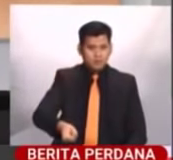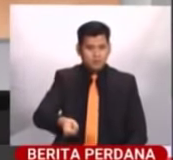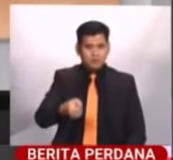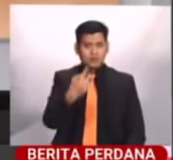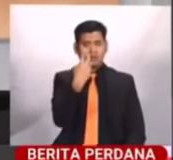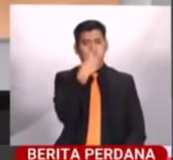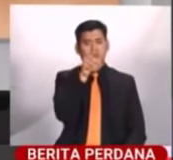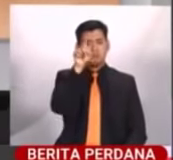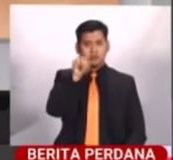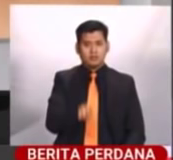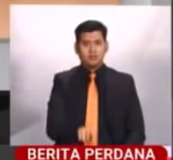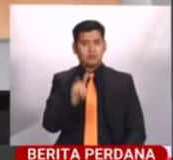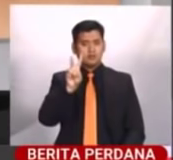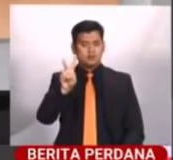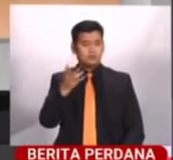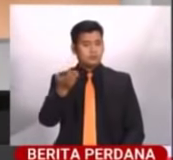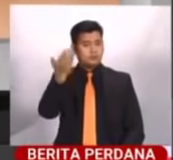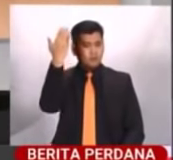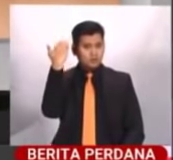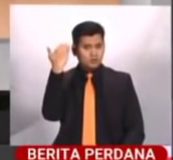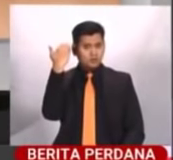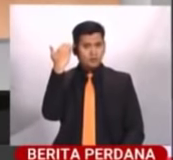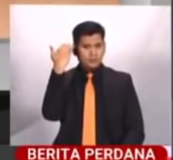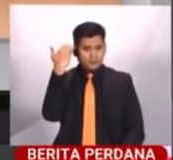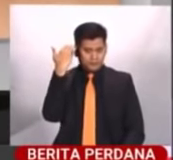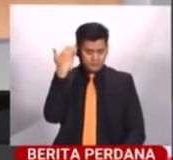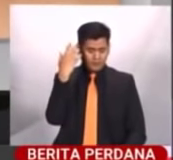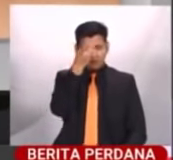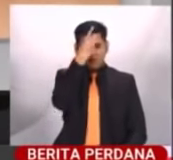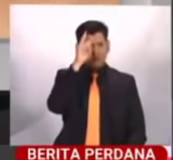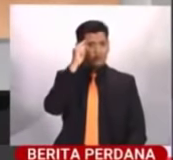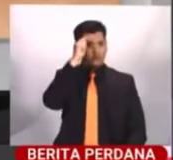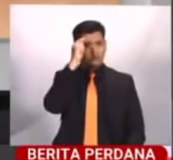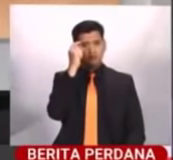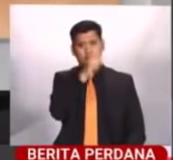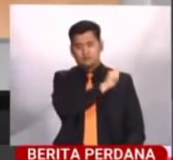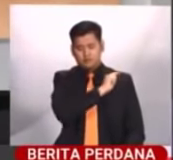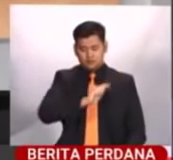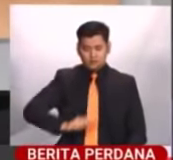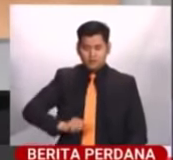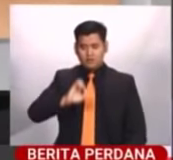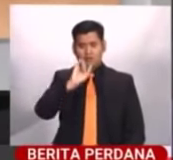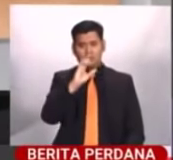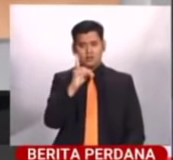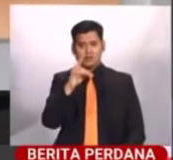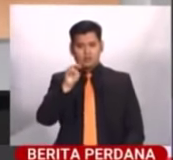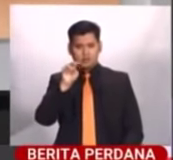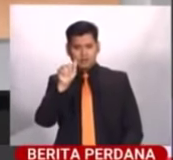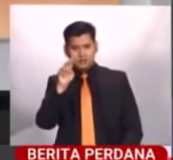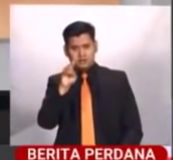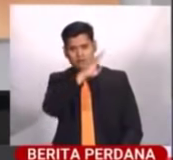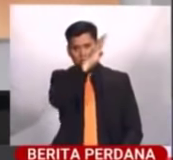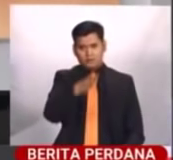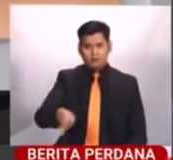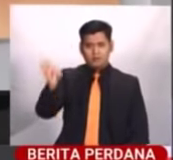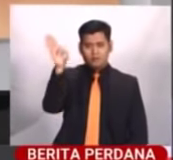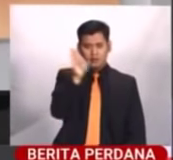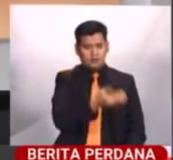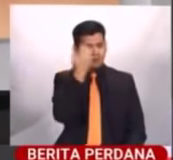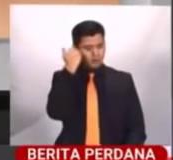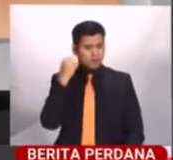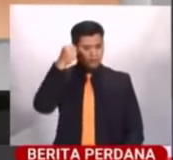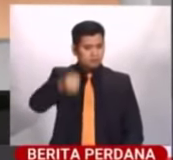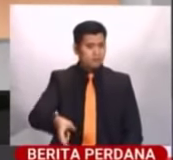lalu yang membenarkan permohonan rayuan Datuk Seri Tengku Adnan untuk membatalkan Hakim Muhammad Nazlan Muhammad Ghazali